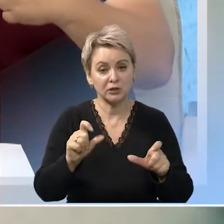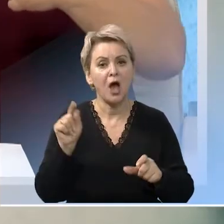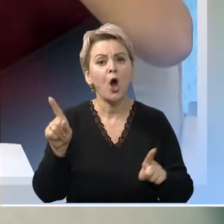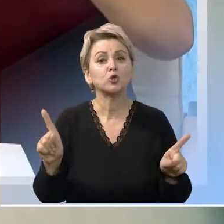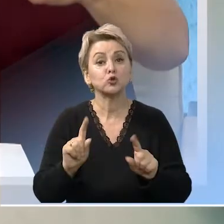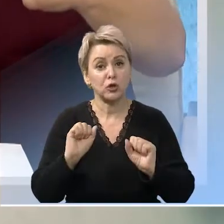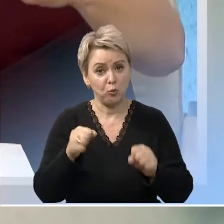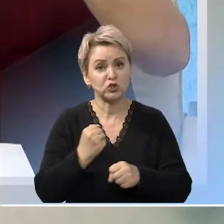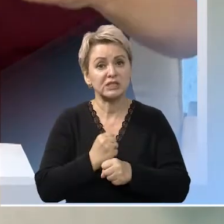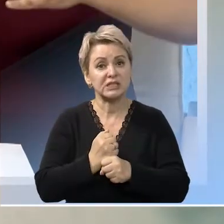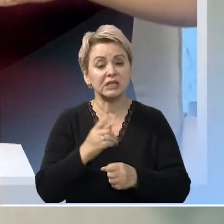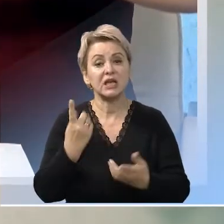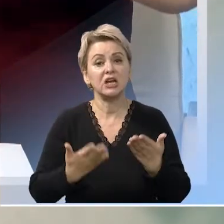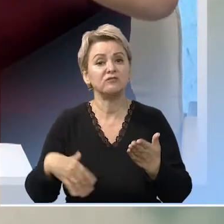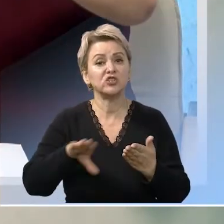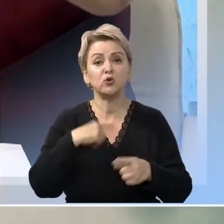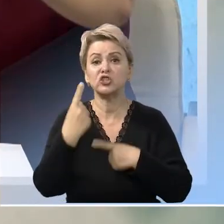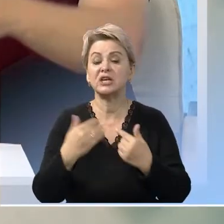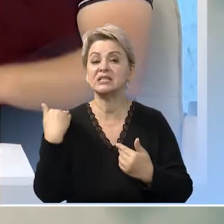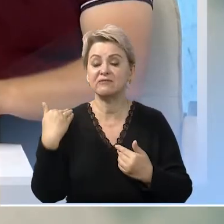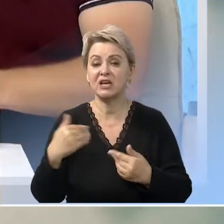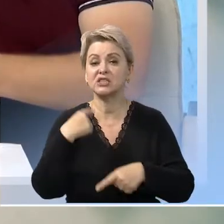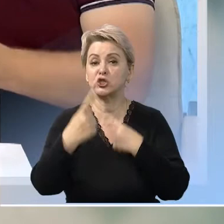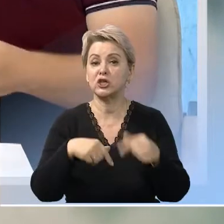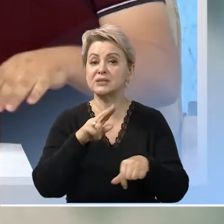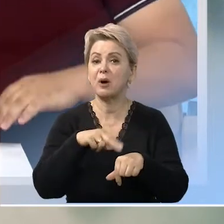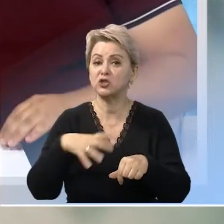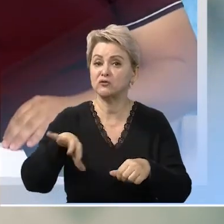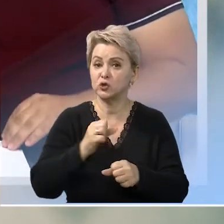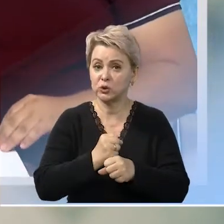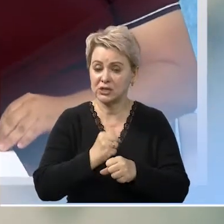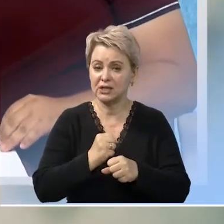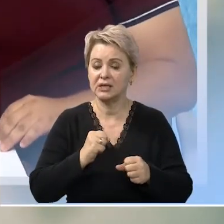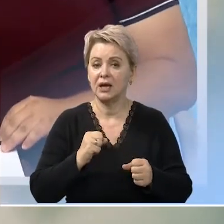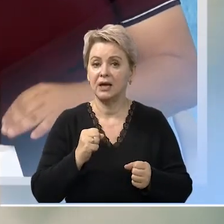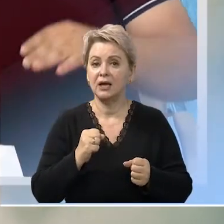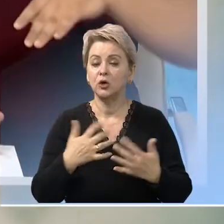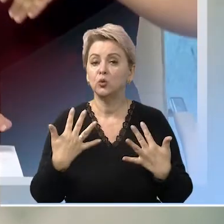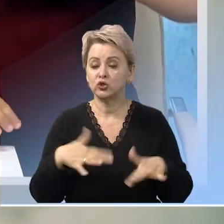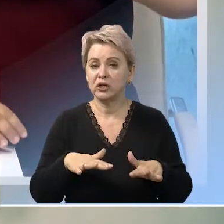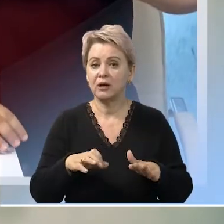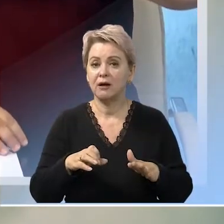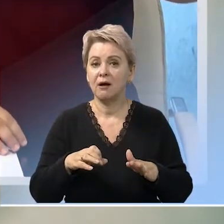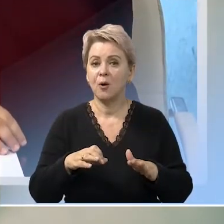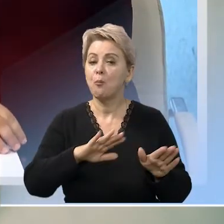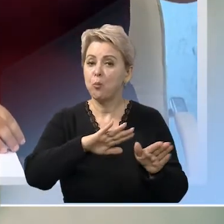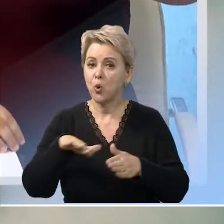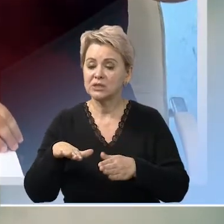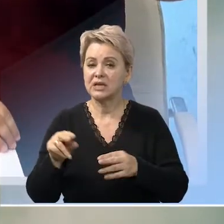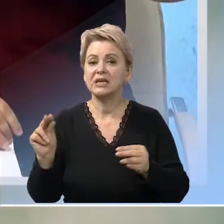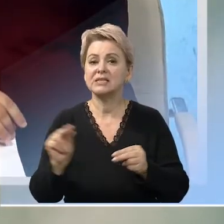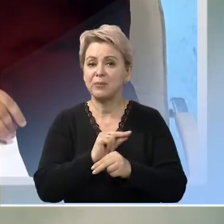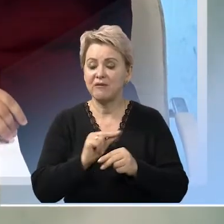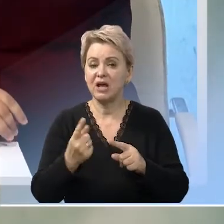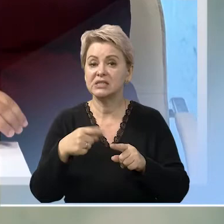да, то есть она что-то может сделать или все-таки это все через вас, через полицию и так далее, то есть все это уже как бы после,